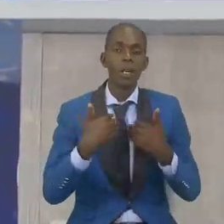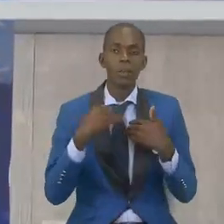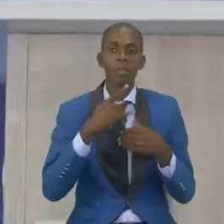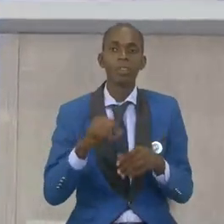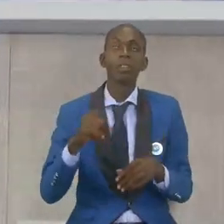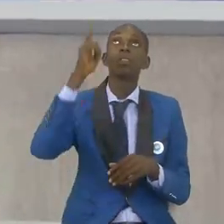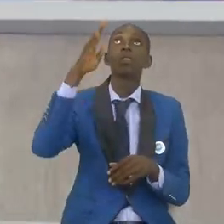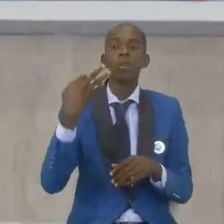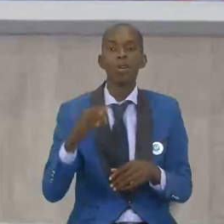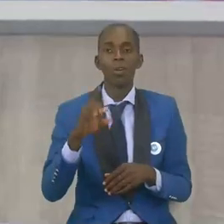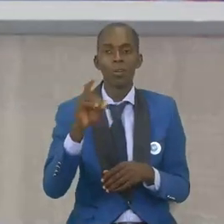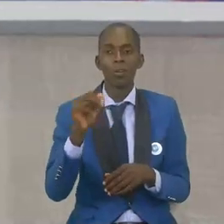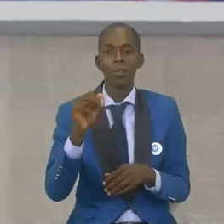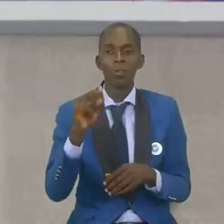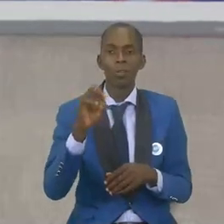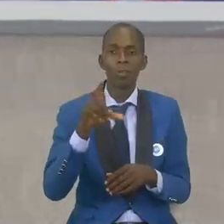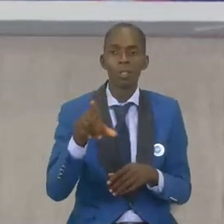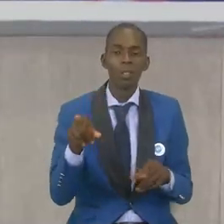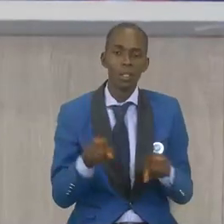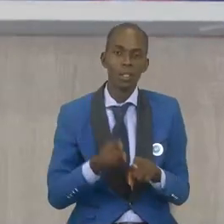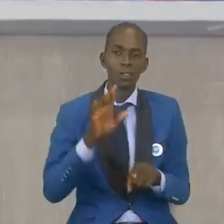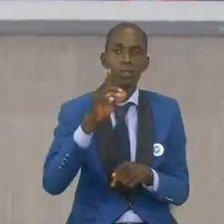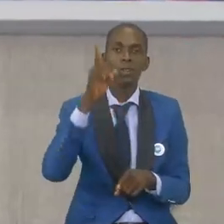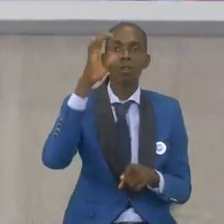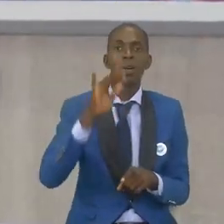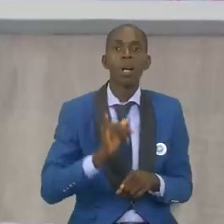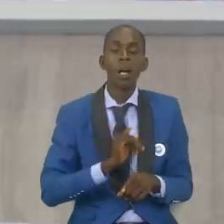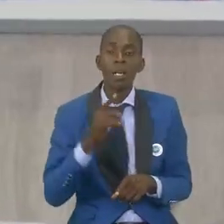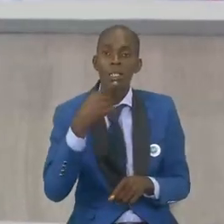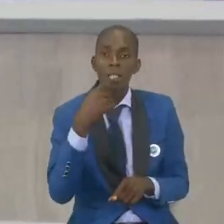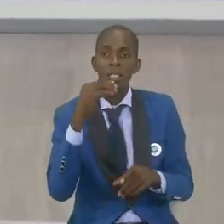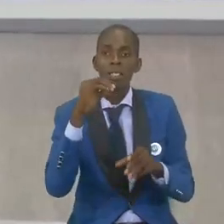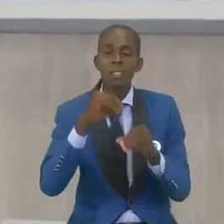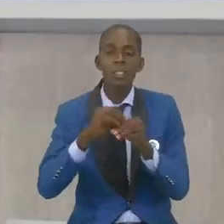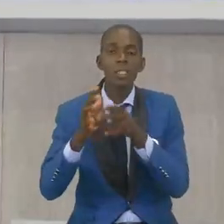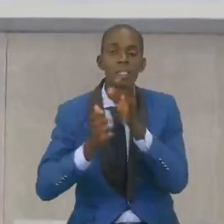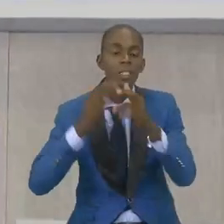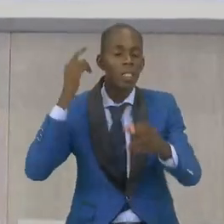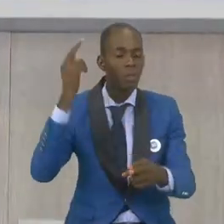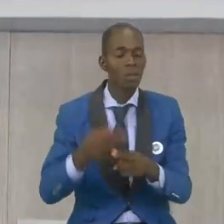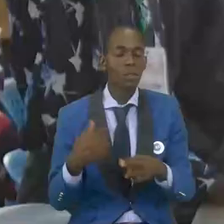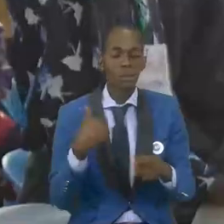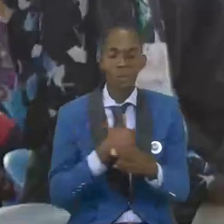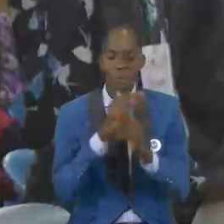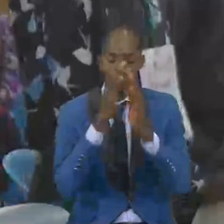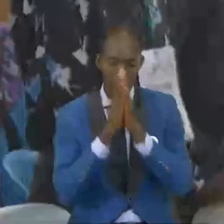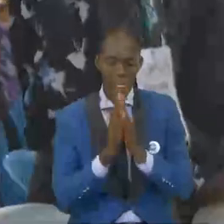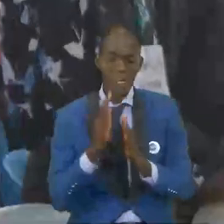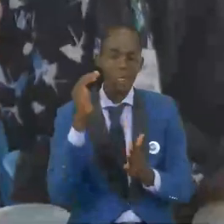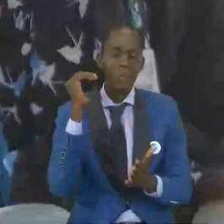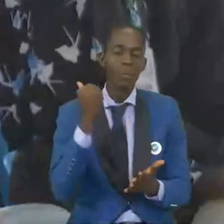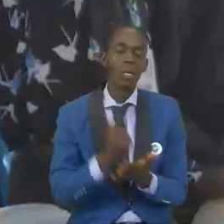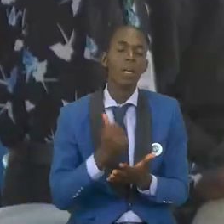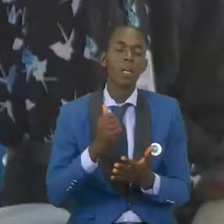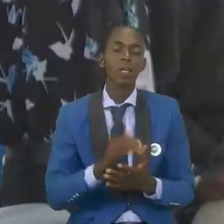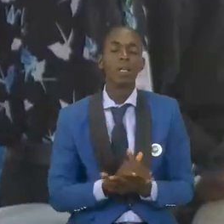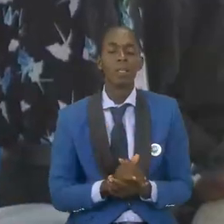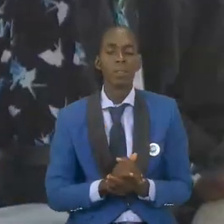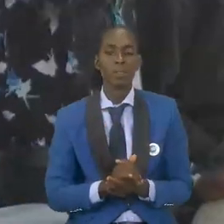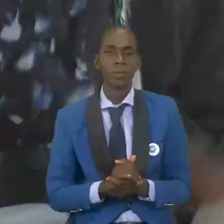et ceux qui prennent les mêmes pas, ayant le Dieu de Daniel comme Dieu, j'ai dit au nom